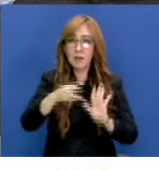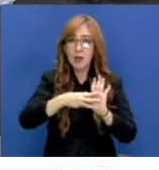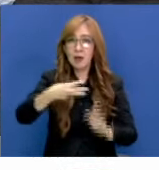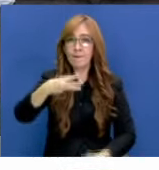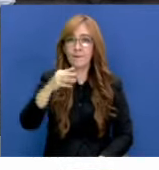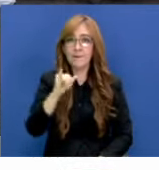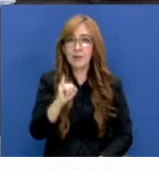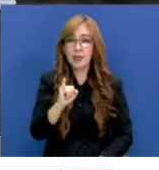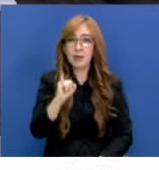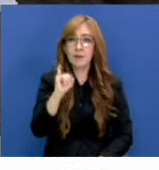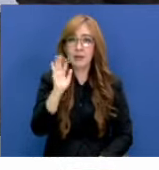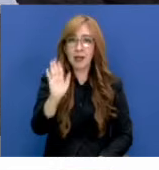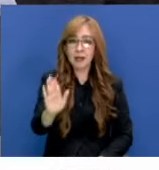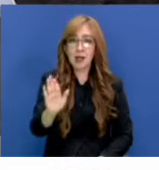mendatang.